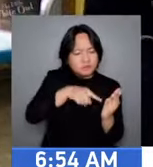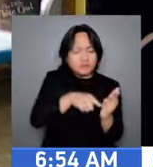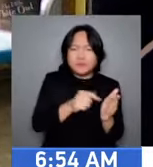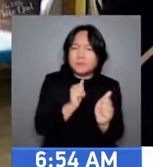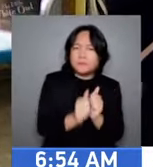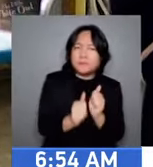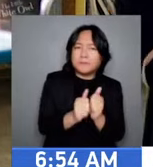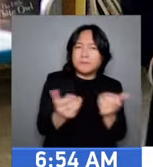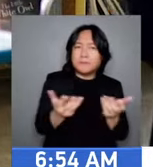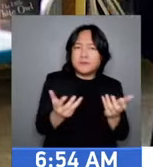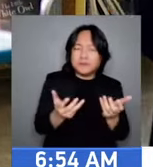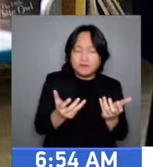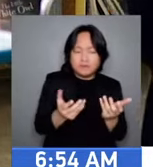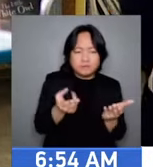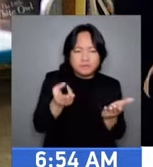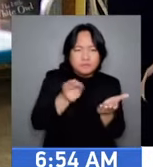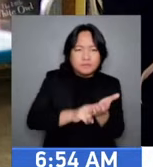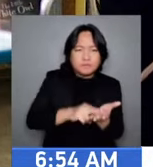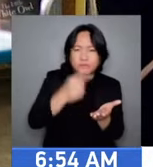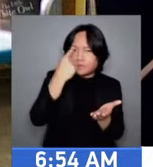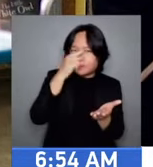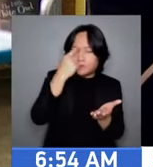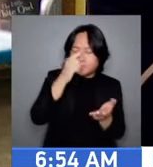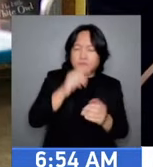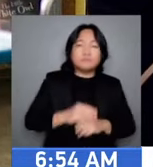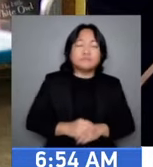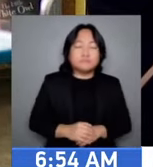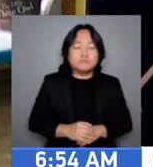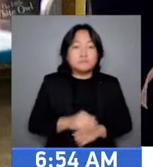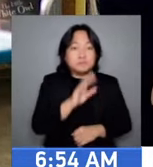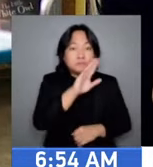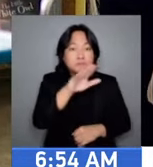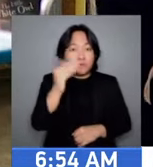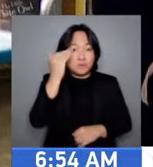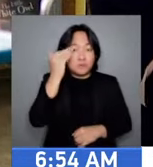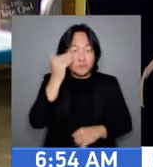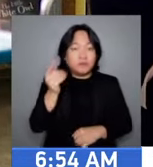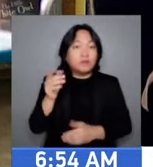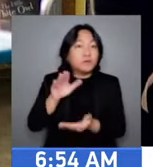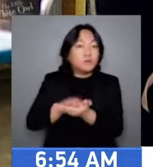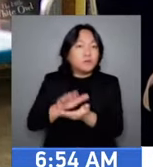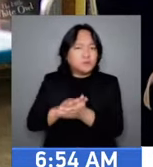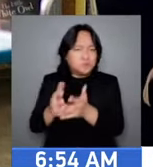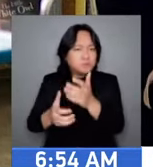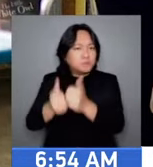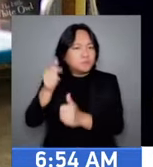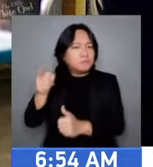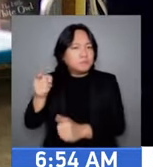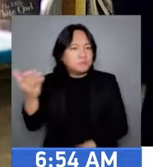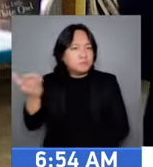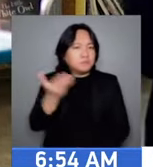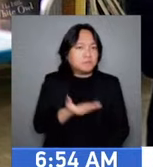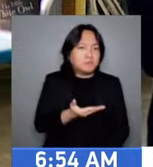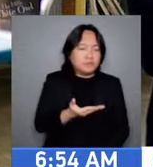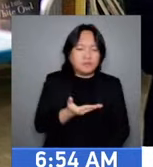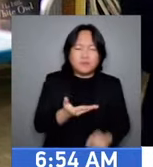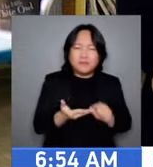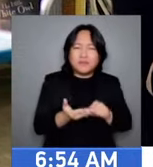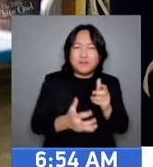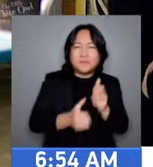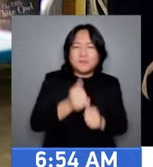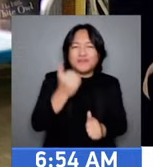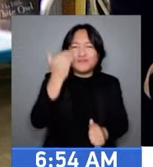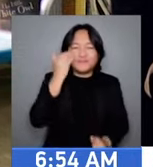up ninyo. Usually sa mga paaralan ng isang halimbawa ng waiver ay kung may school field trip. Sanay tayo na may waiver na